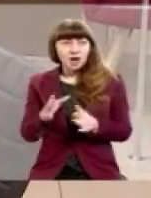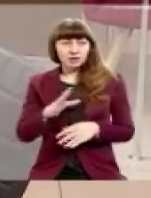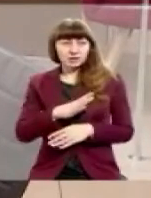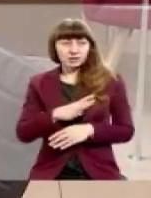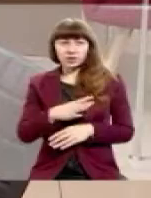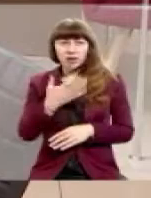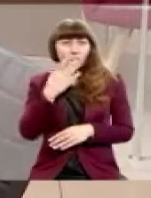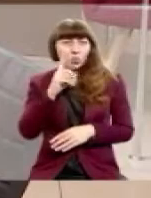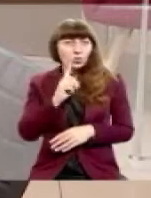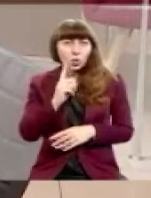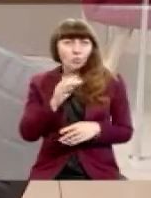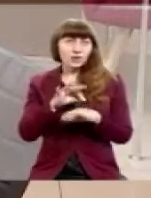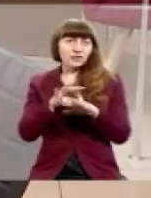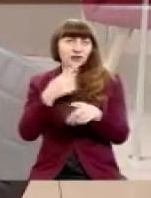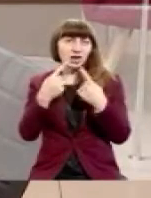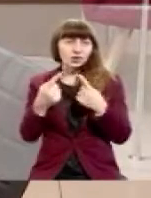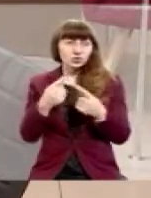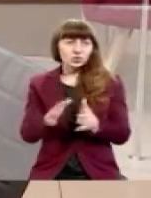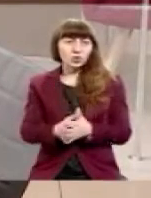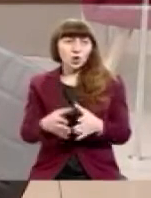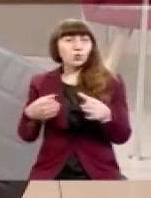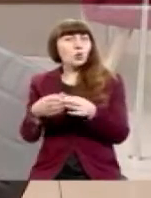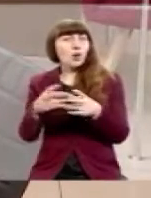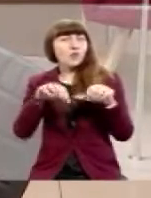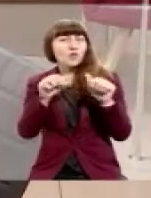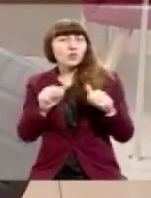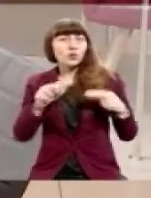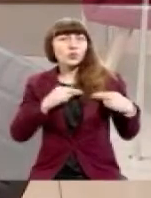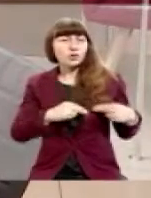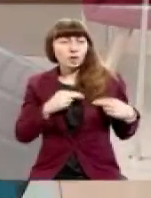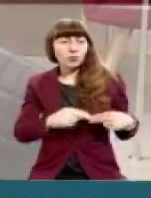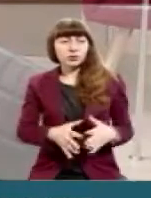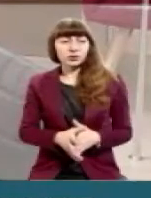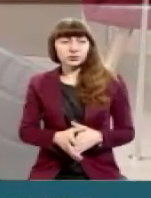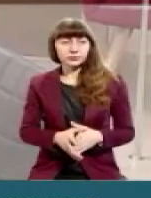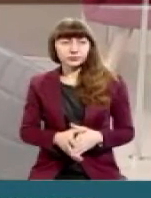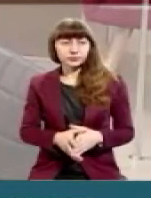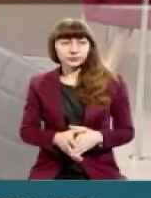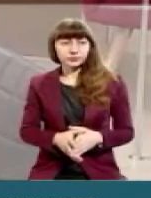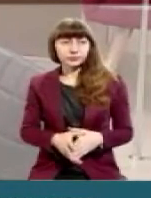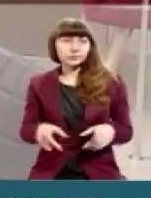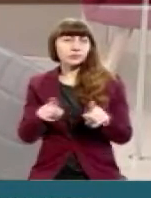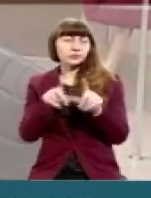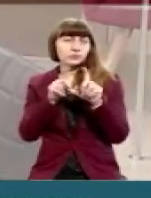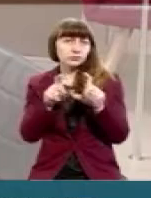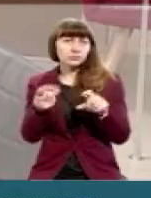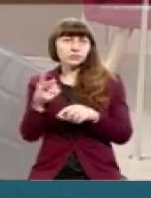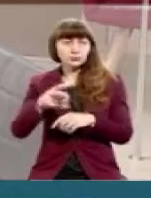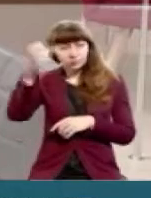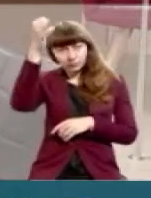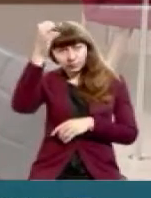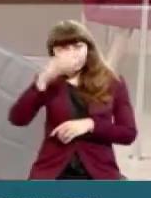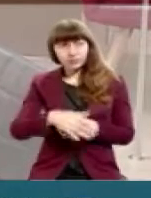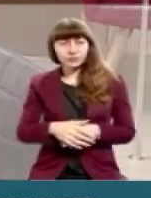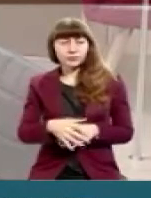было неудобно проводить консультации, проводить групповую форму работы. Тем более, как бы для штата такой школы у нас два психолога.